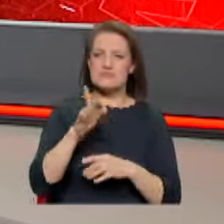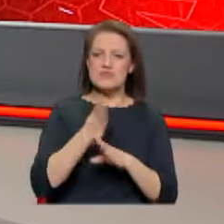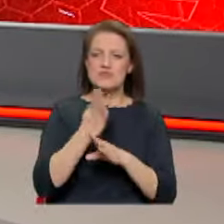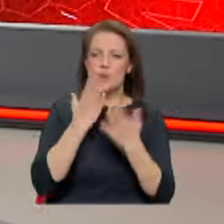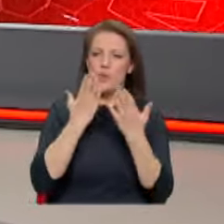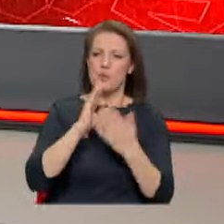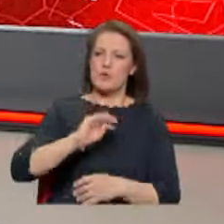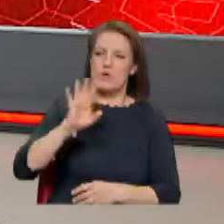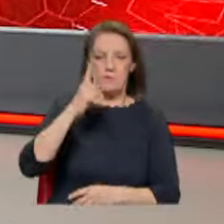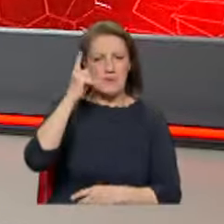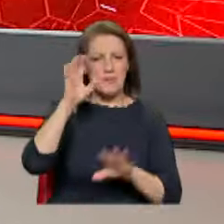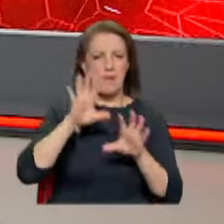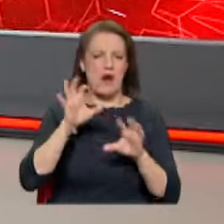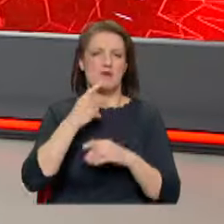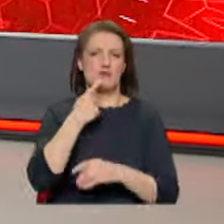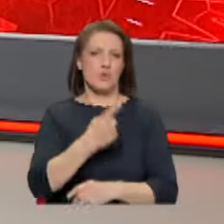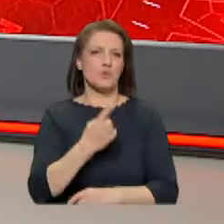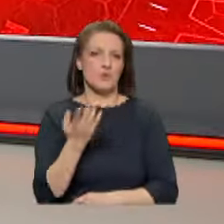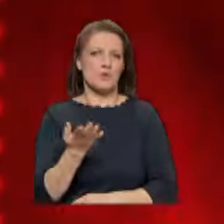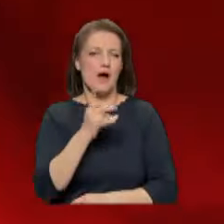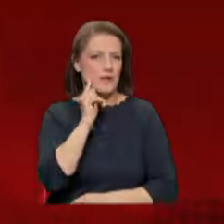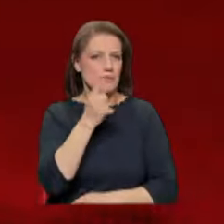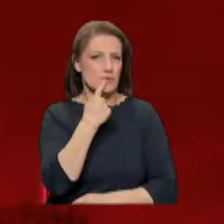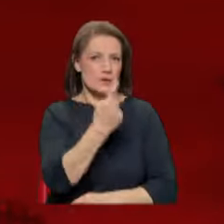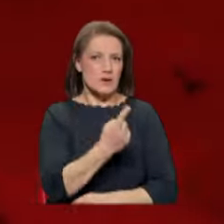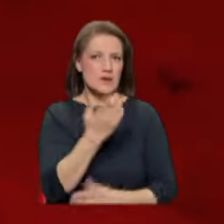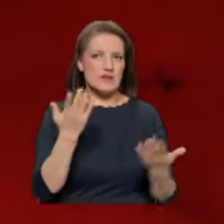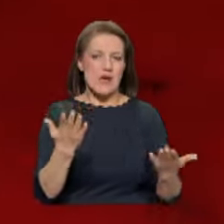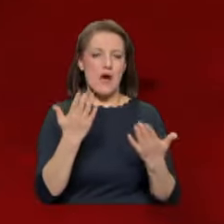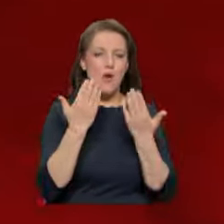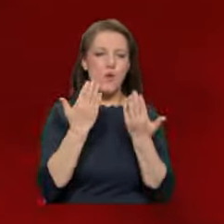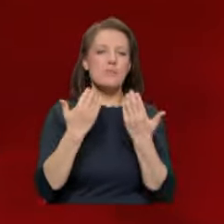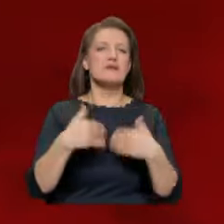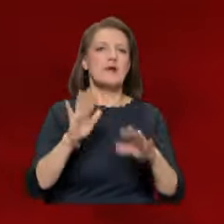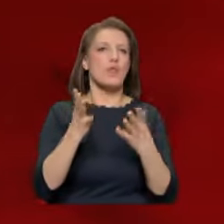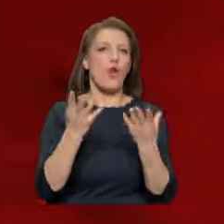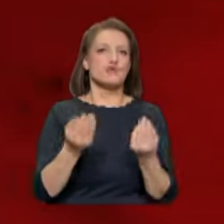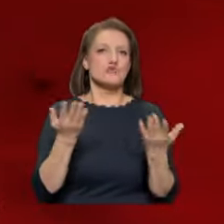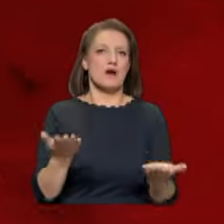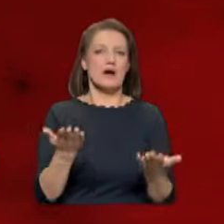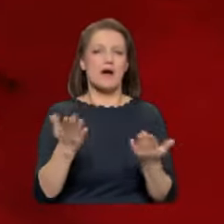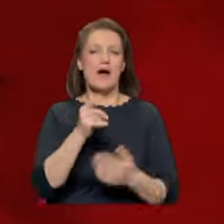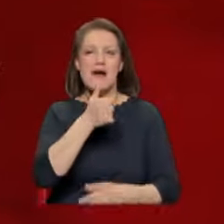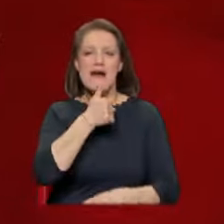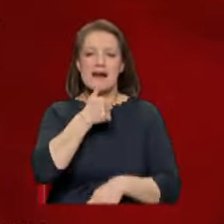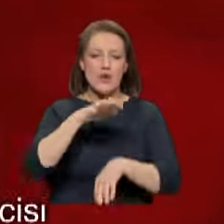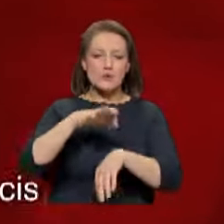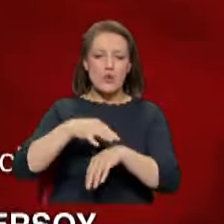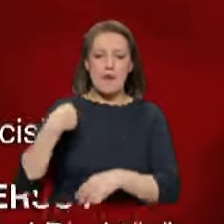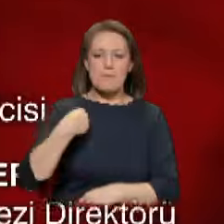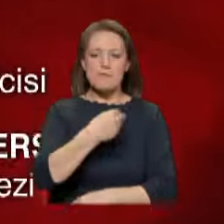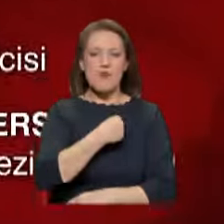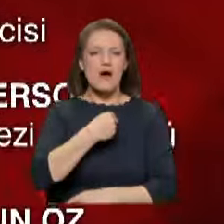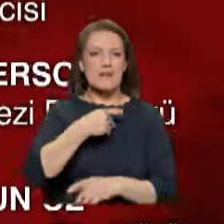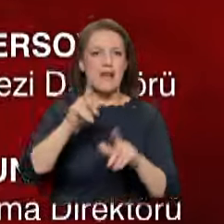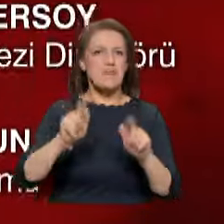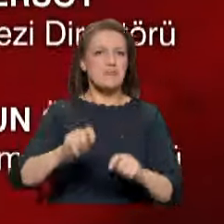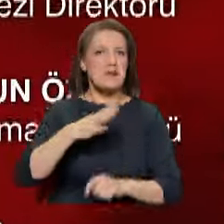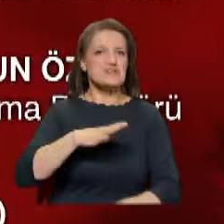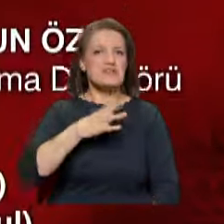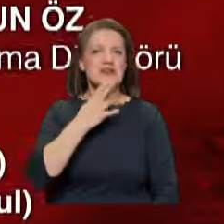olur. Tıpta okuyor filan. Adam da diyor ki ya okutmasak ne olacak? Erkek doktora muayene ettirmek isteyeceksin